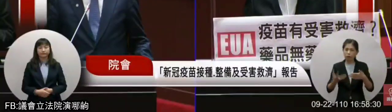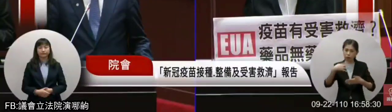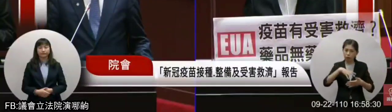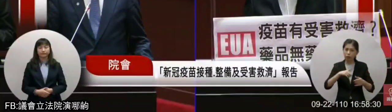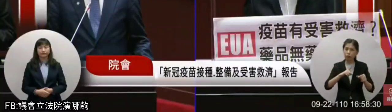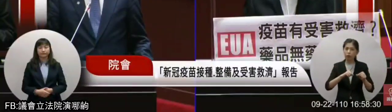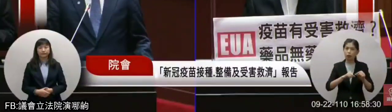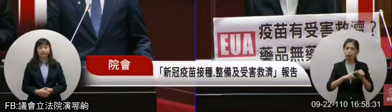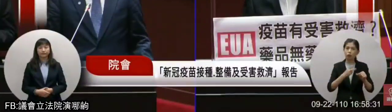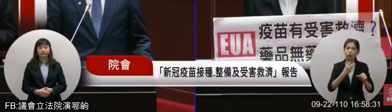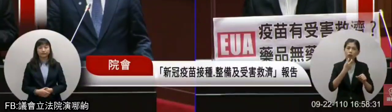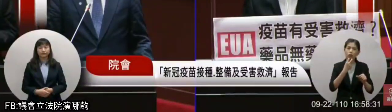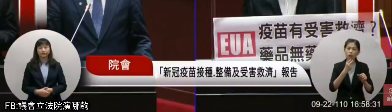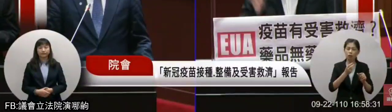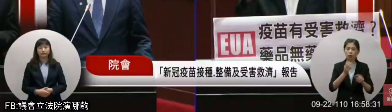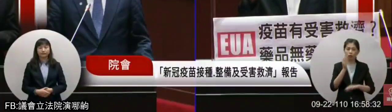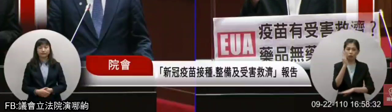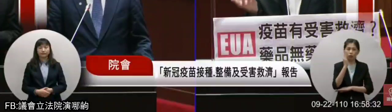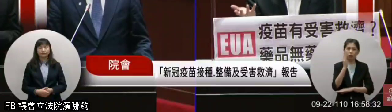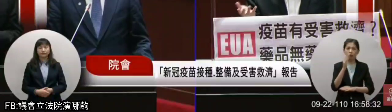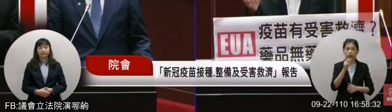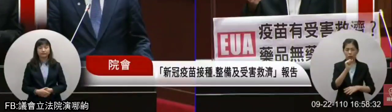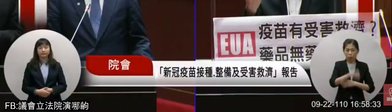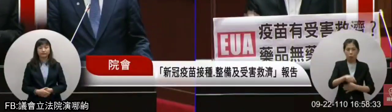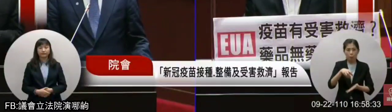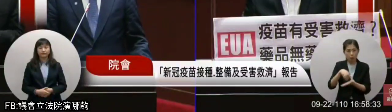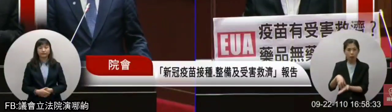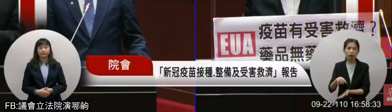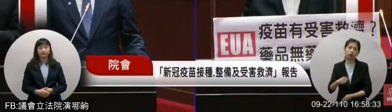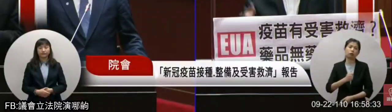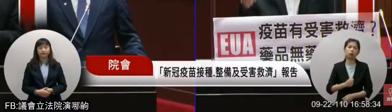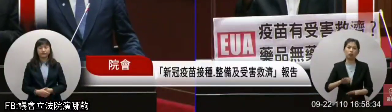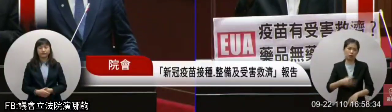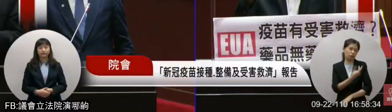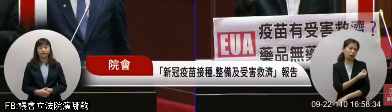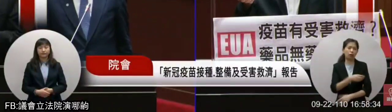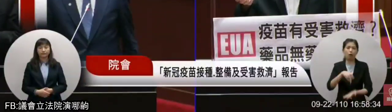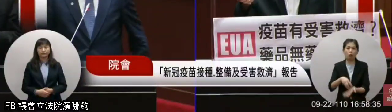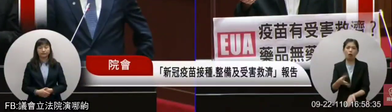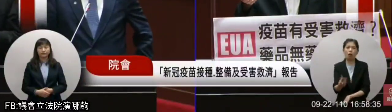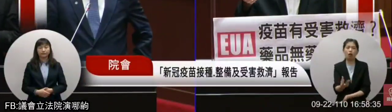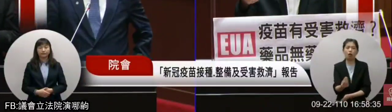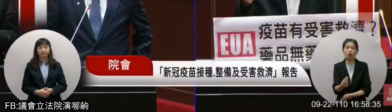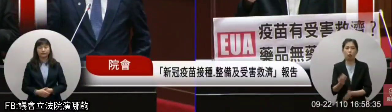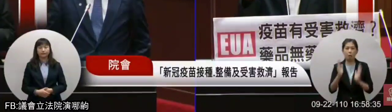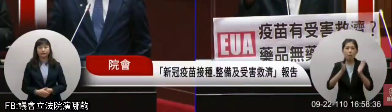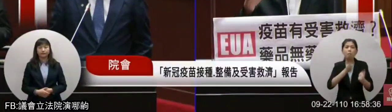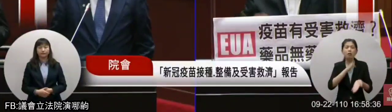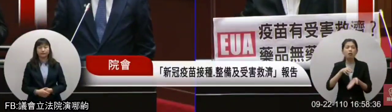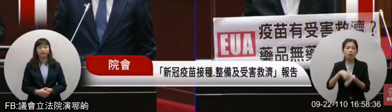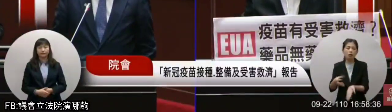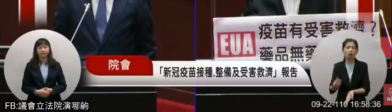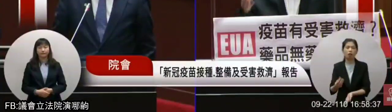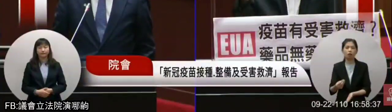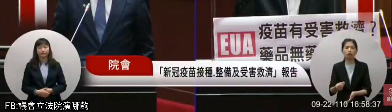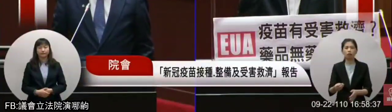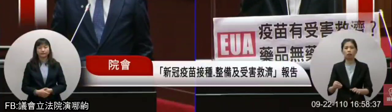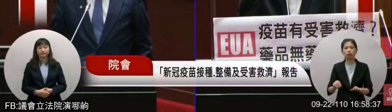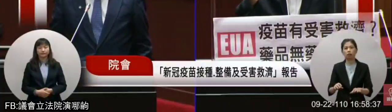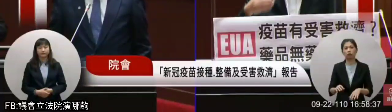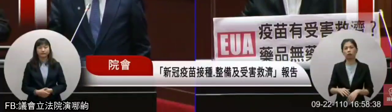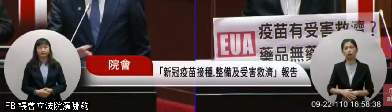主管机关核发许可证啊，这个没有许可证啊，你也知道这个第二期就好，那现在